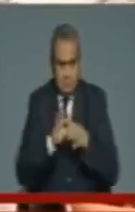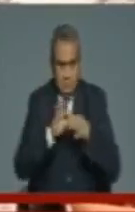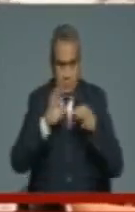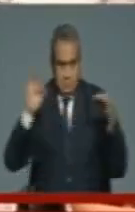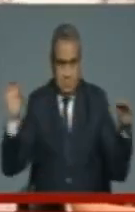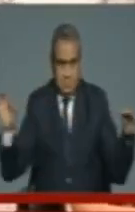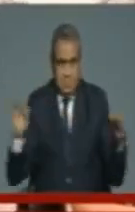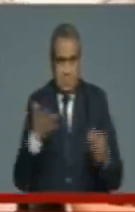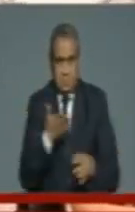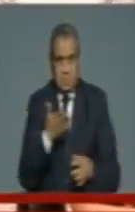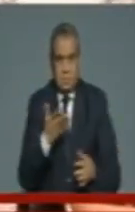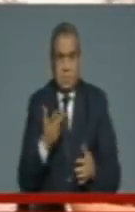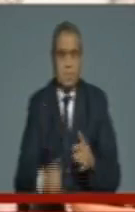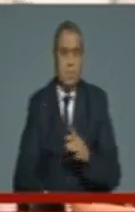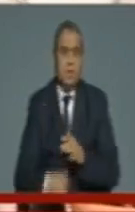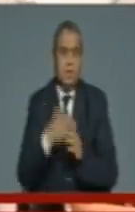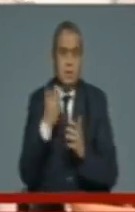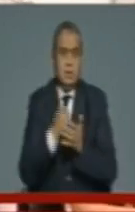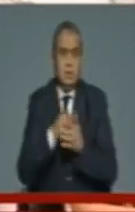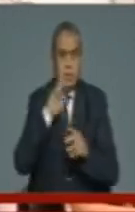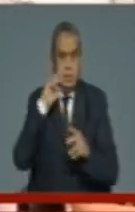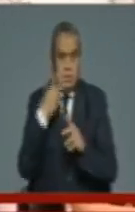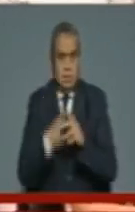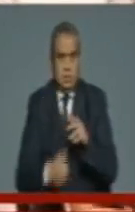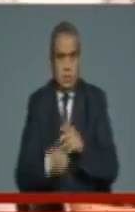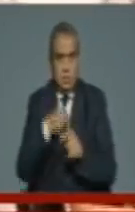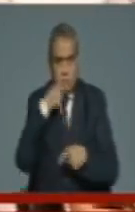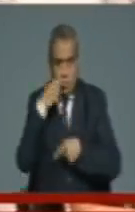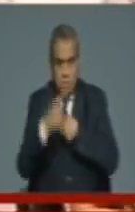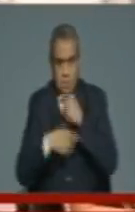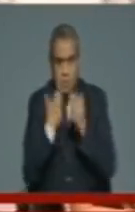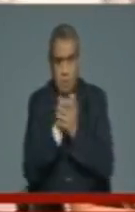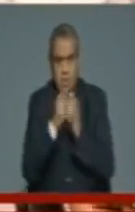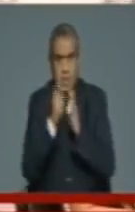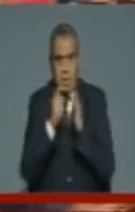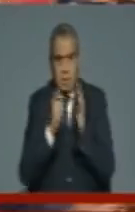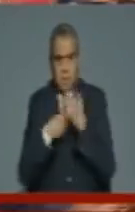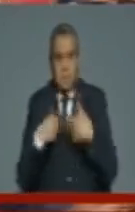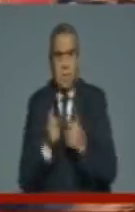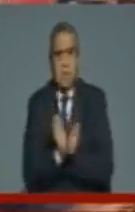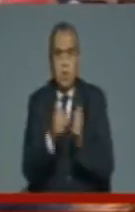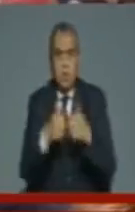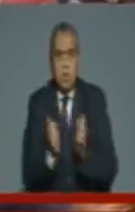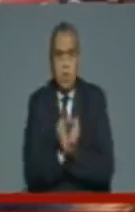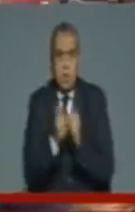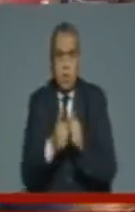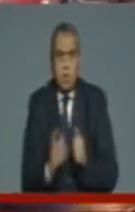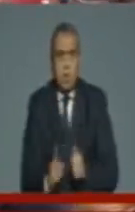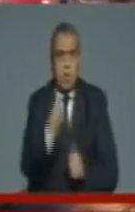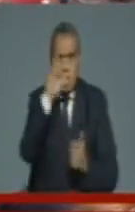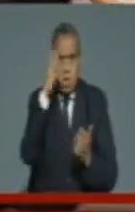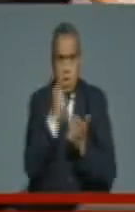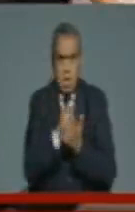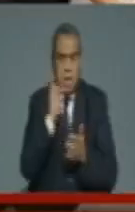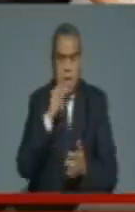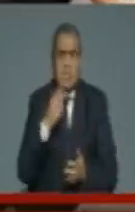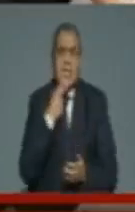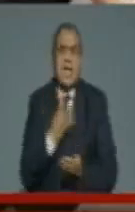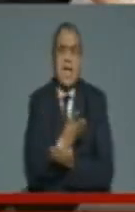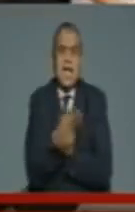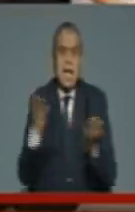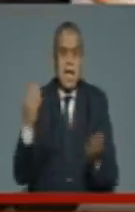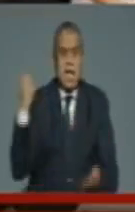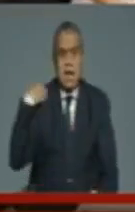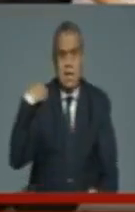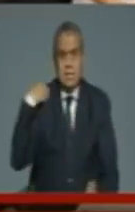ان مش معنى ان احنا بنقول لا في دور علينا والا ما كانش ربنا هيجازينا خير او يحاسبنا